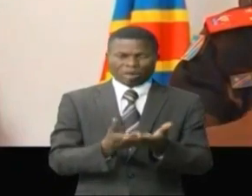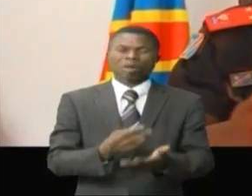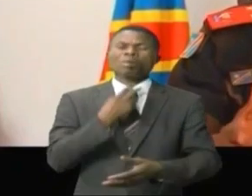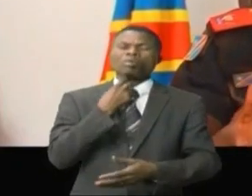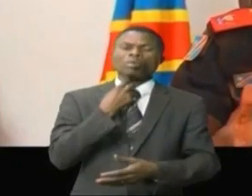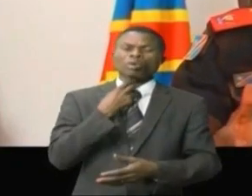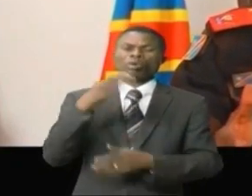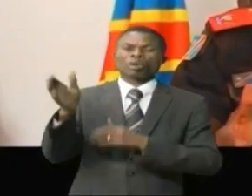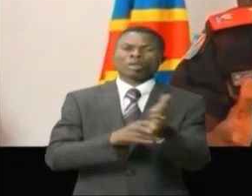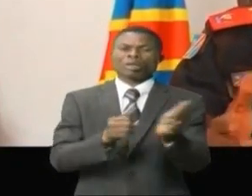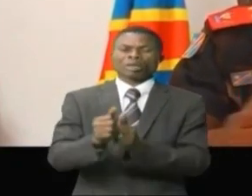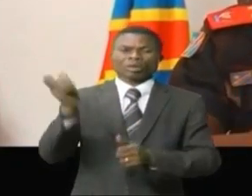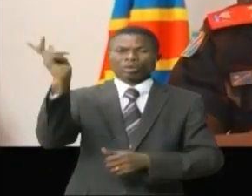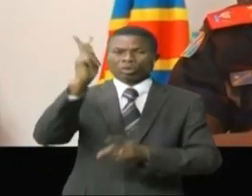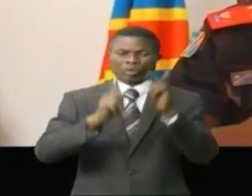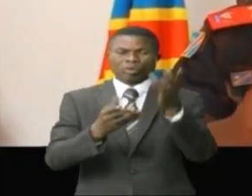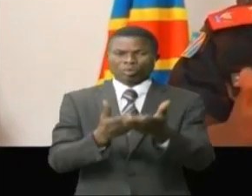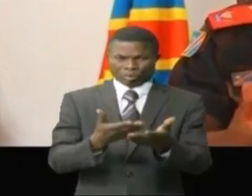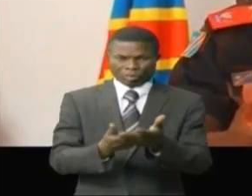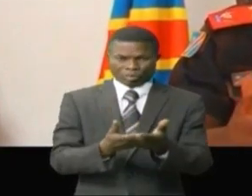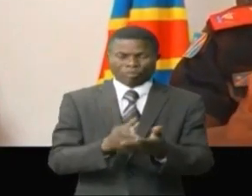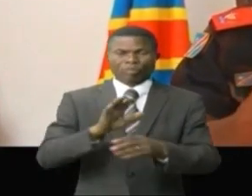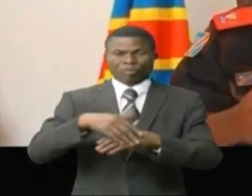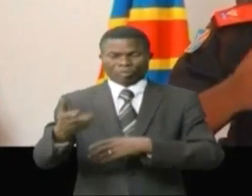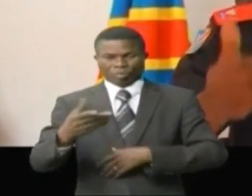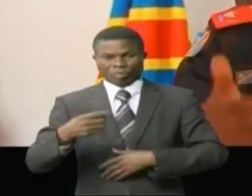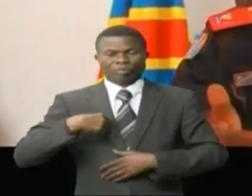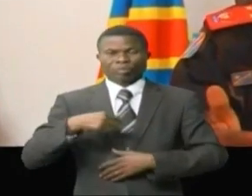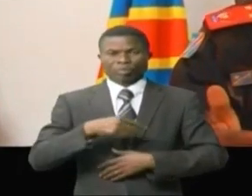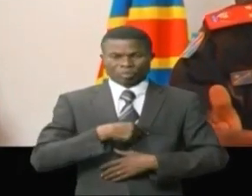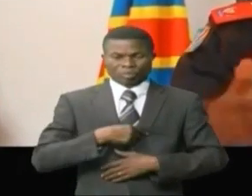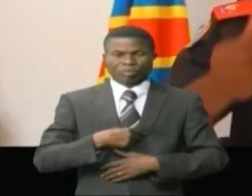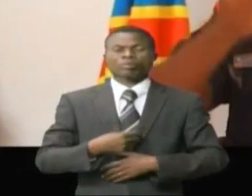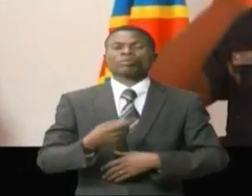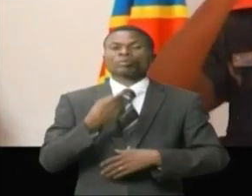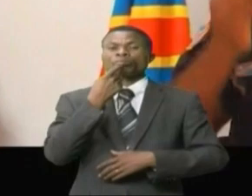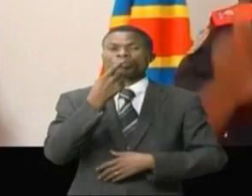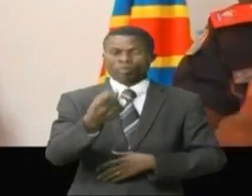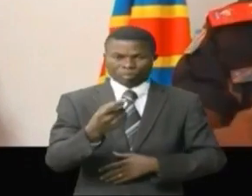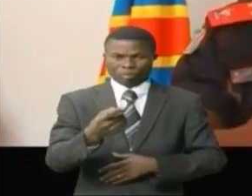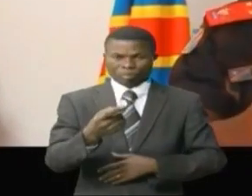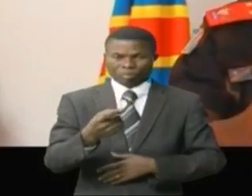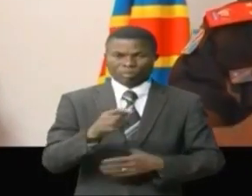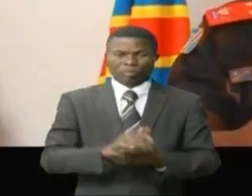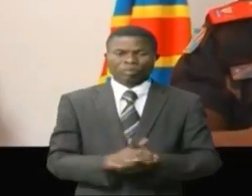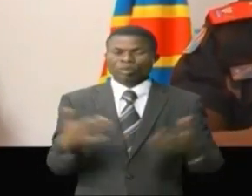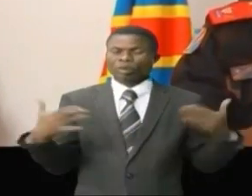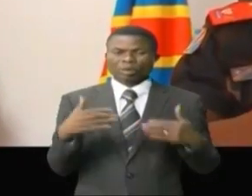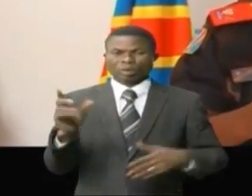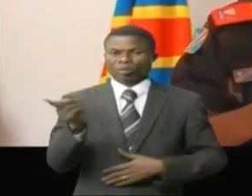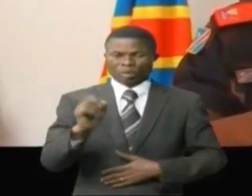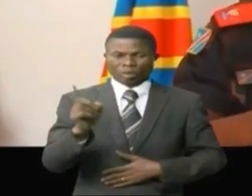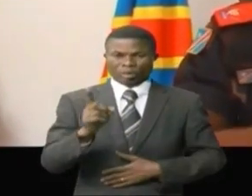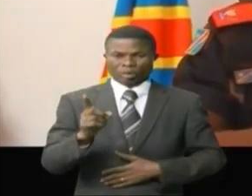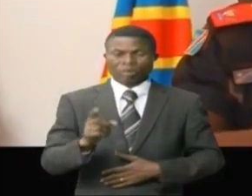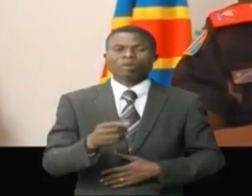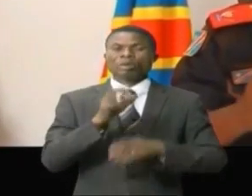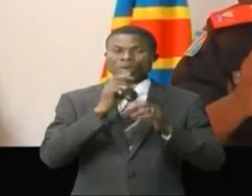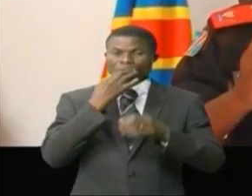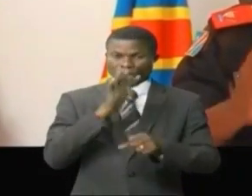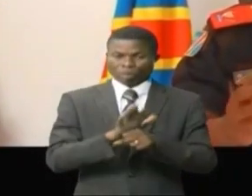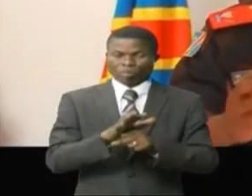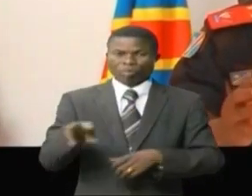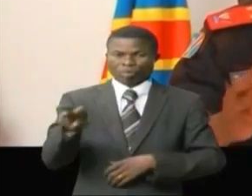à déranger la population. Voilà, et ensuite, on leur a indiqué de ne jamais avoir peur. Et je peux vous